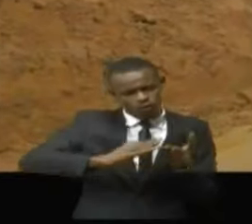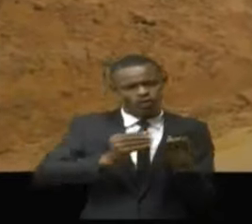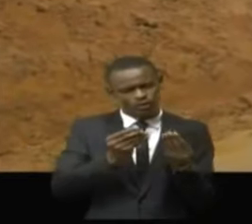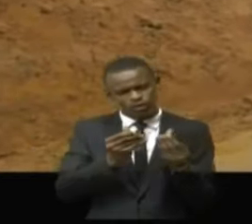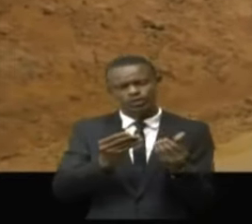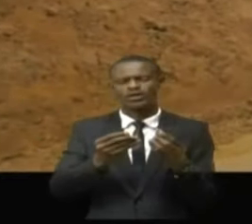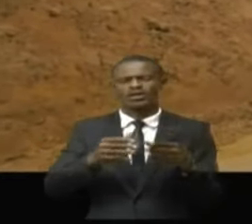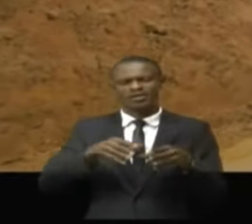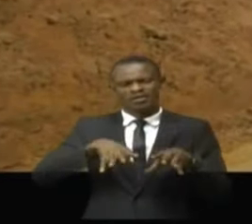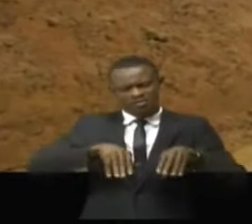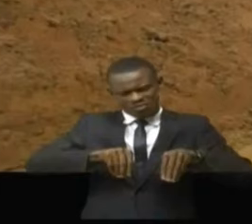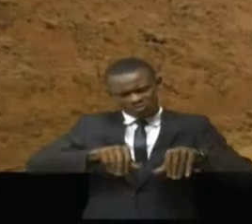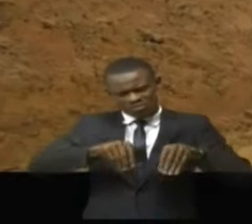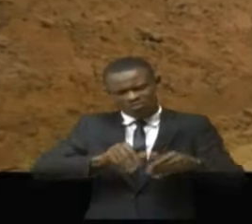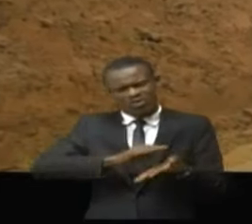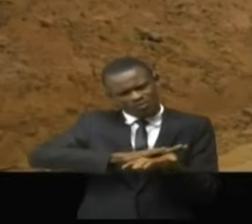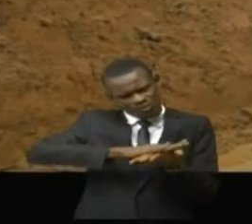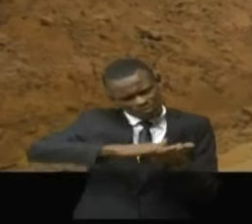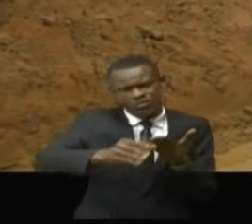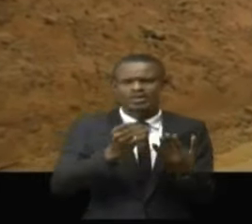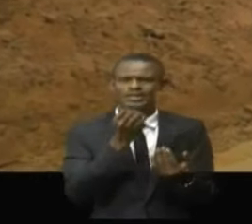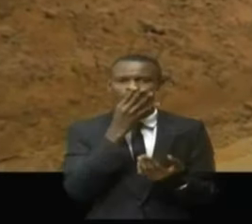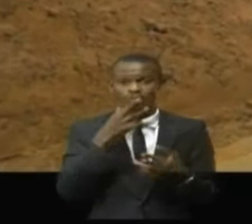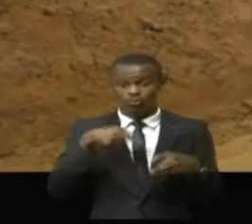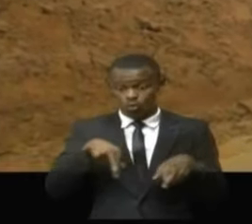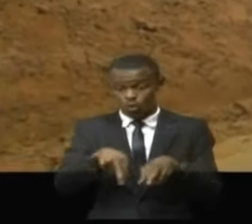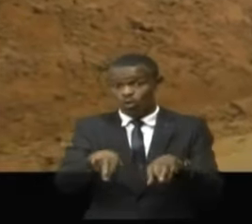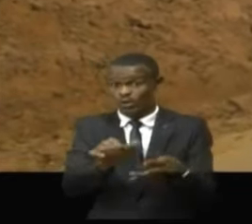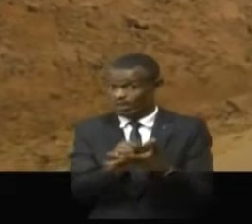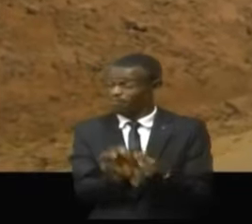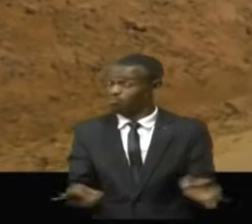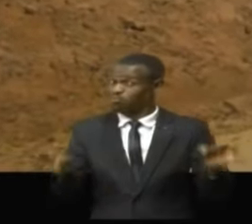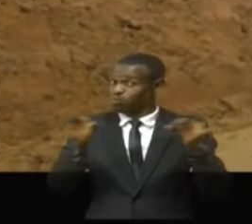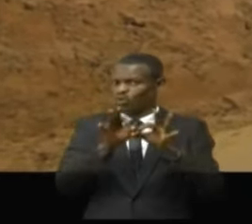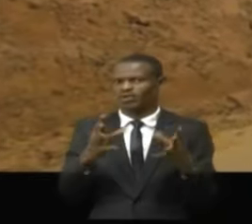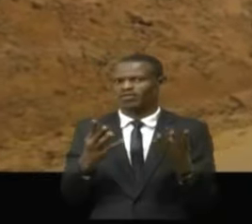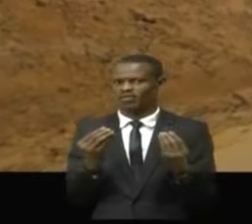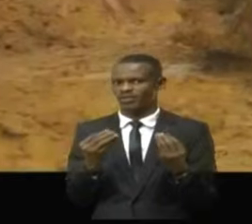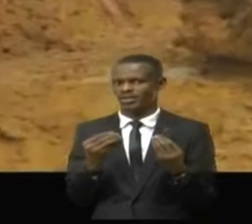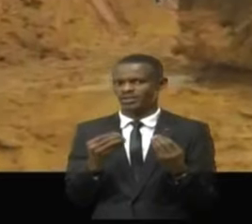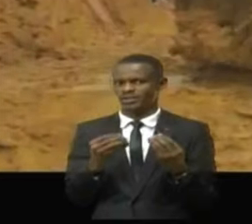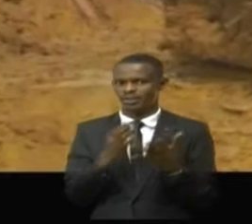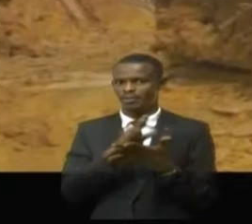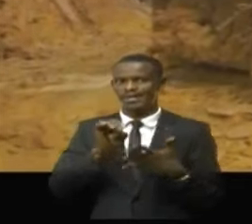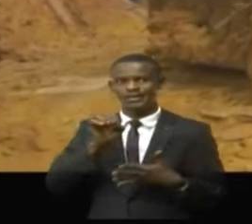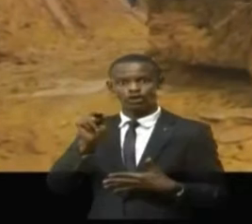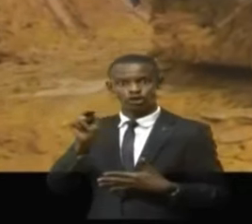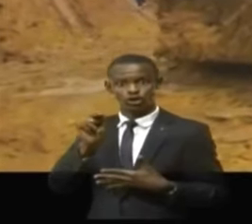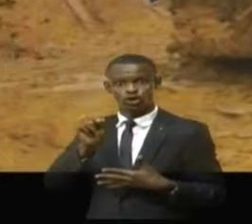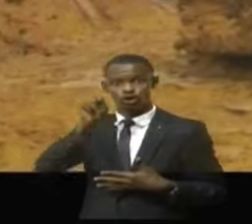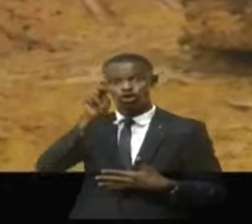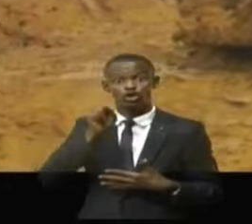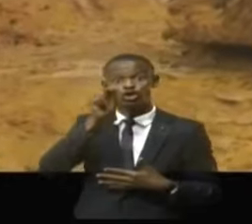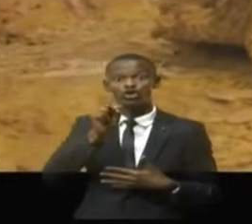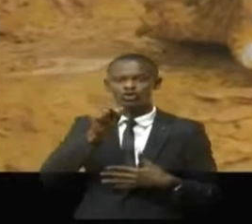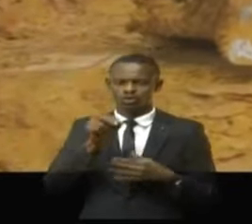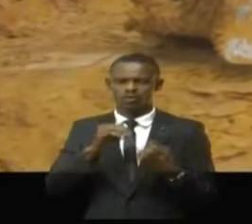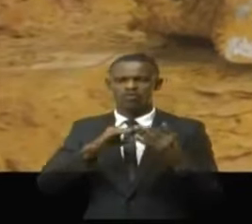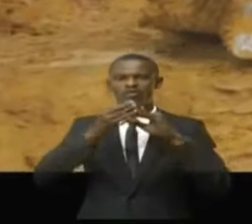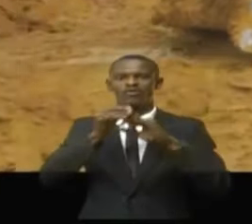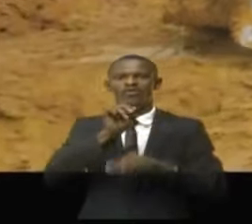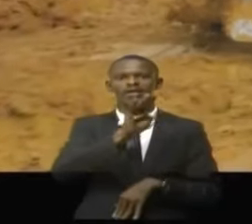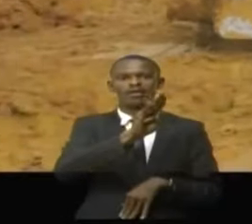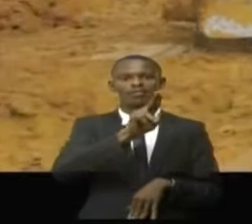Lopa est l'un des axes économiques le plus important dans la partie nord de la ville de Bounia, un motif de plus pour